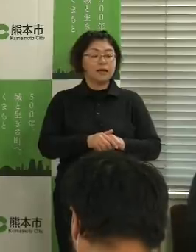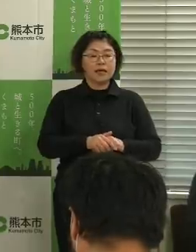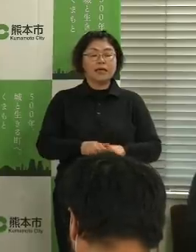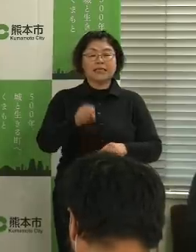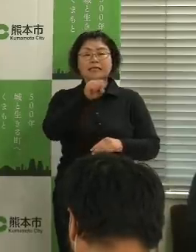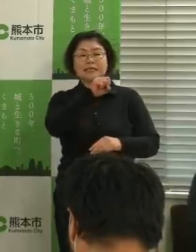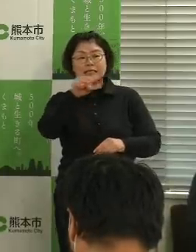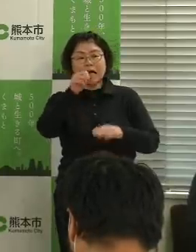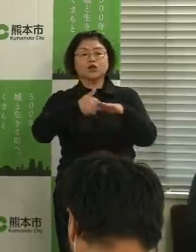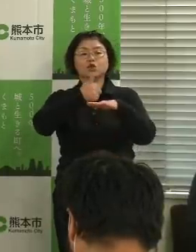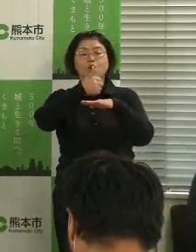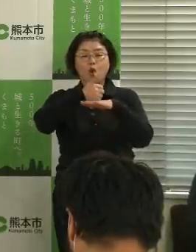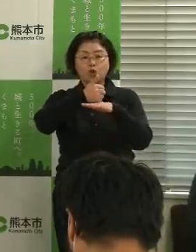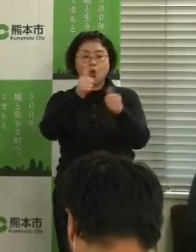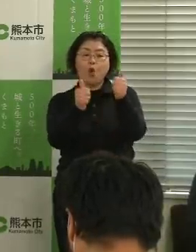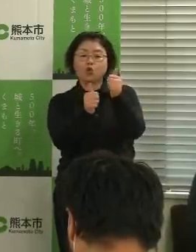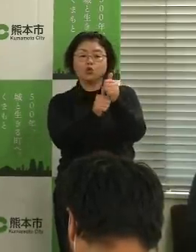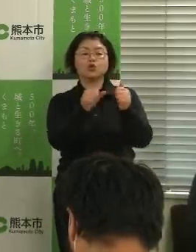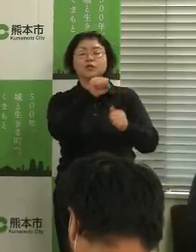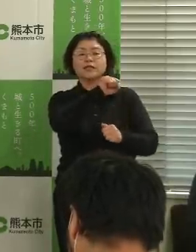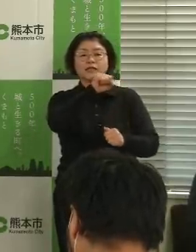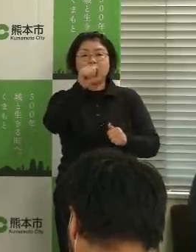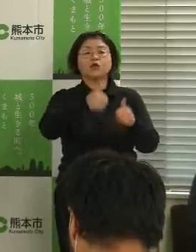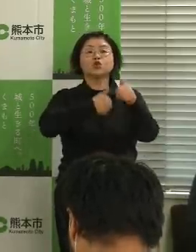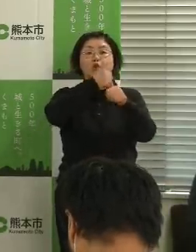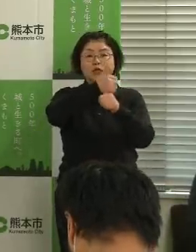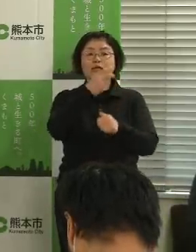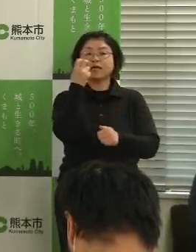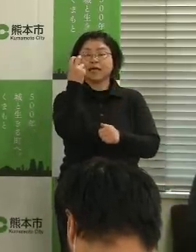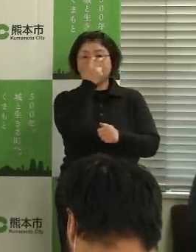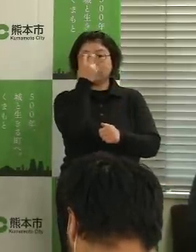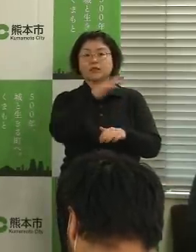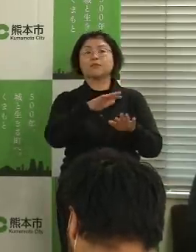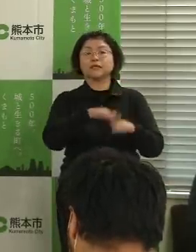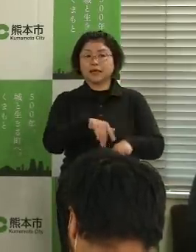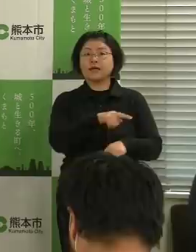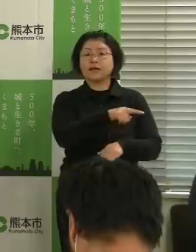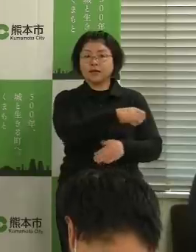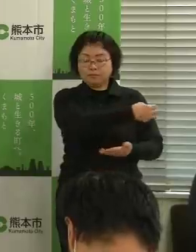副座長、 座長と副座長と、ね、に確認をさせていただいたということです。